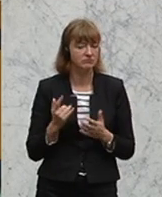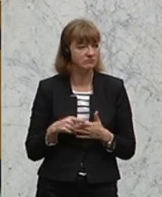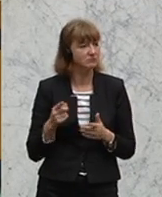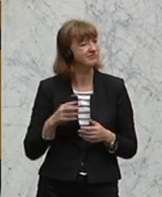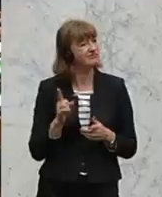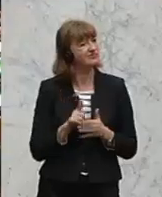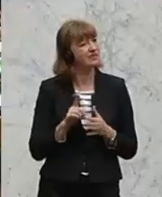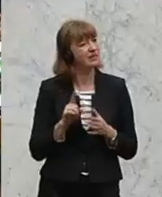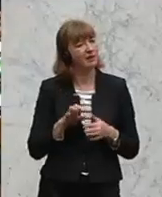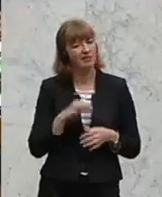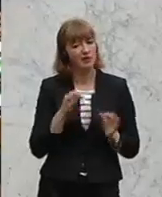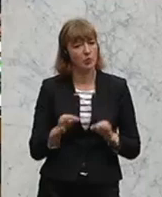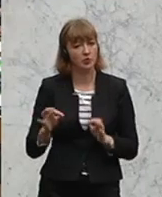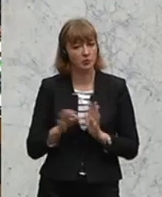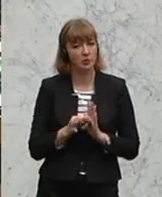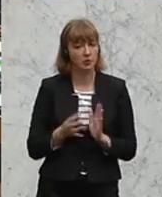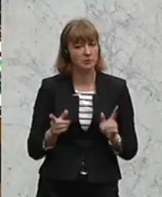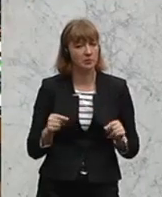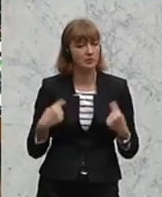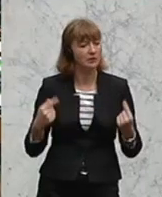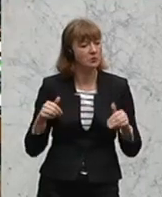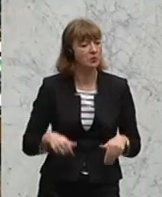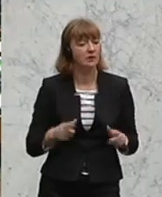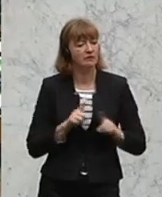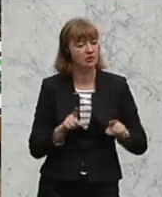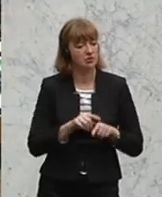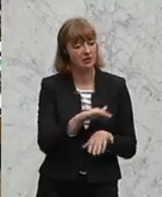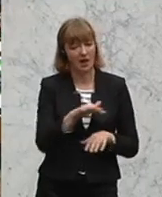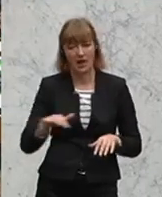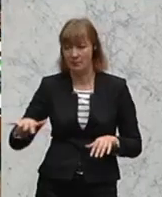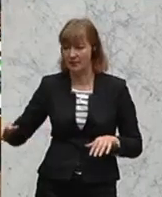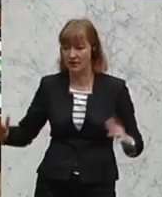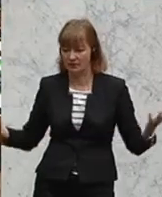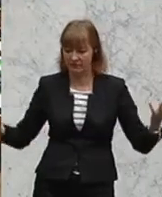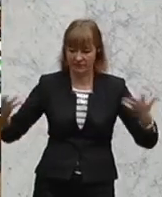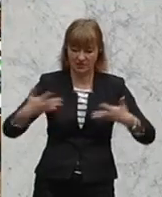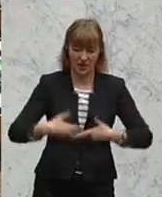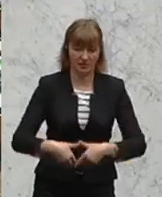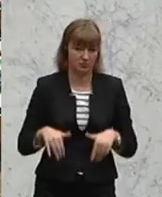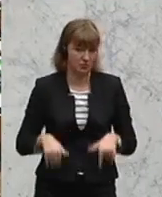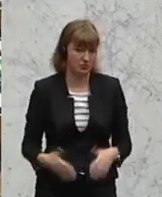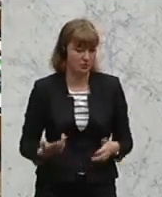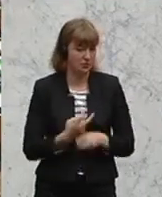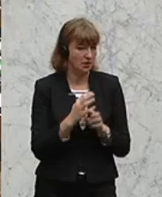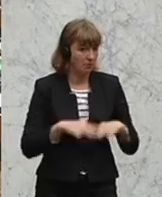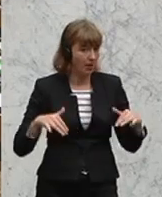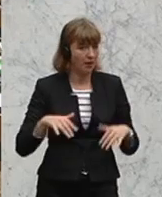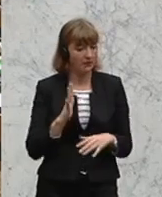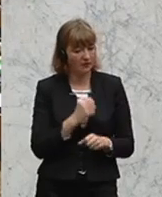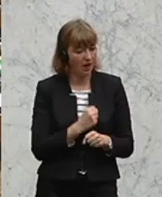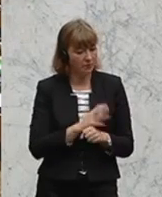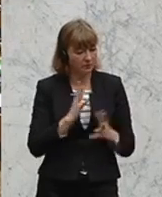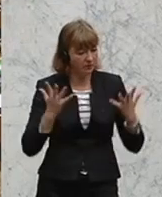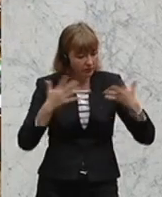dieses Tagesordnungspunktes. Wir müssen natürlich die verschiedenen Ebenen verzahnen. Wir müssen das österreichische Parlament in seiner